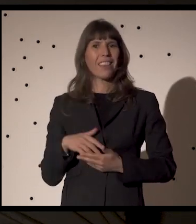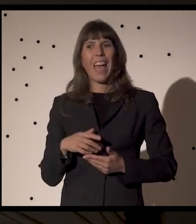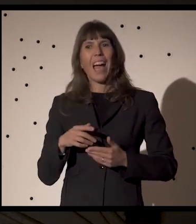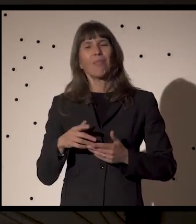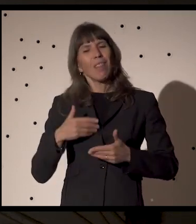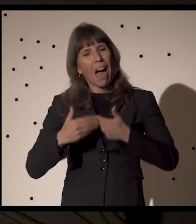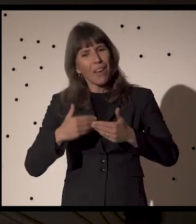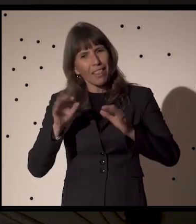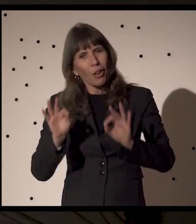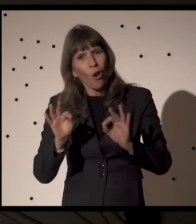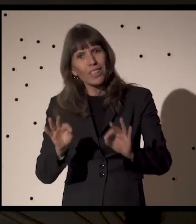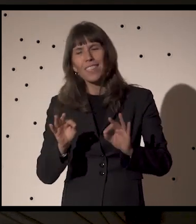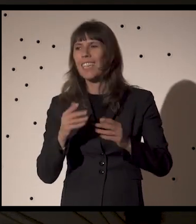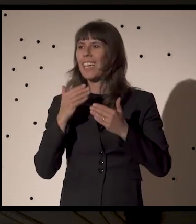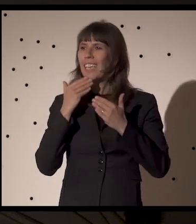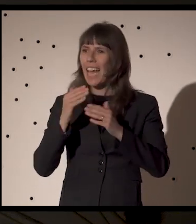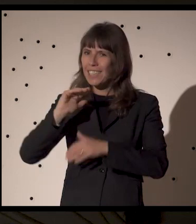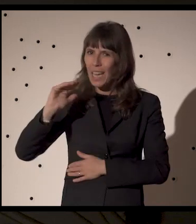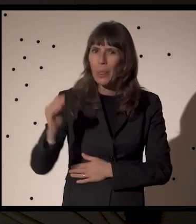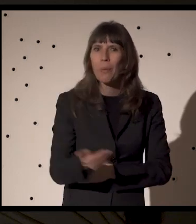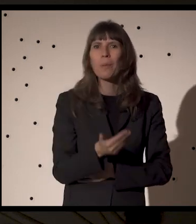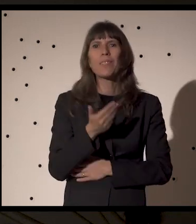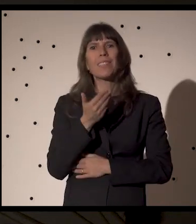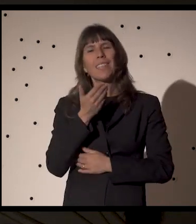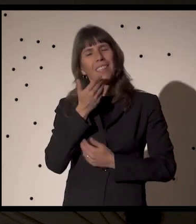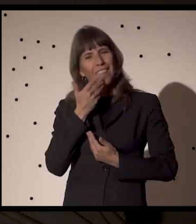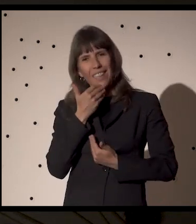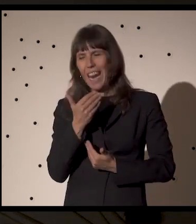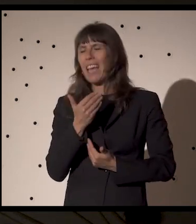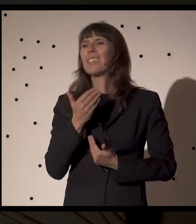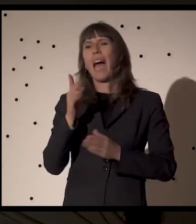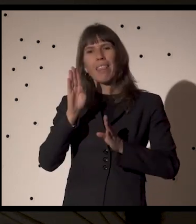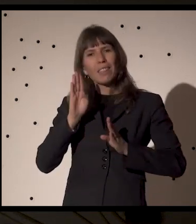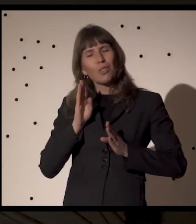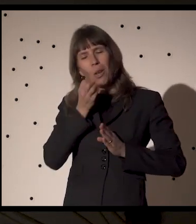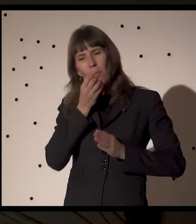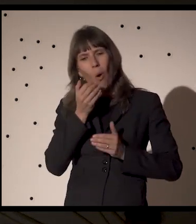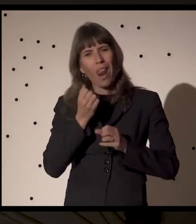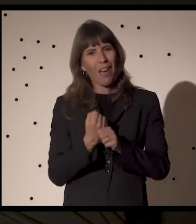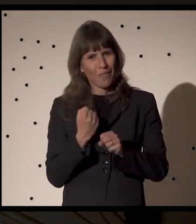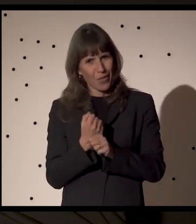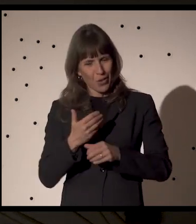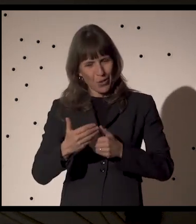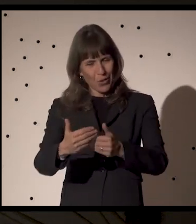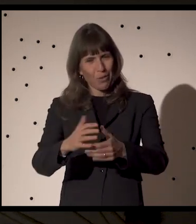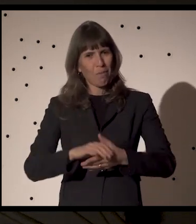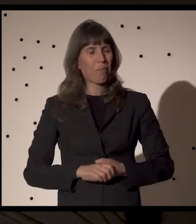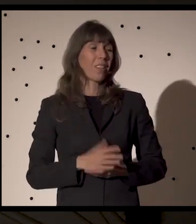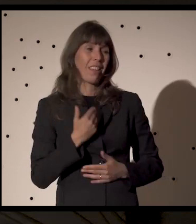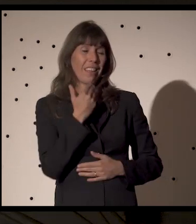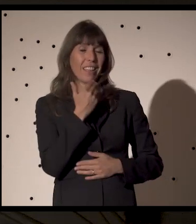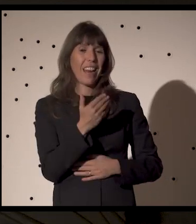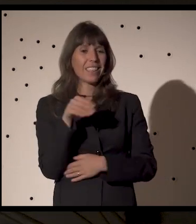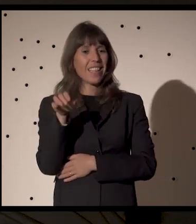a voi per l'attenzione e buon lavoro Grazie Elena Grazie anche a te delle belle parole